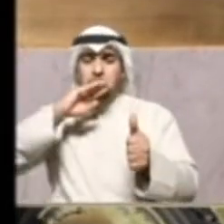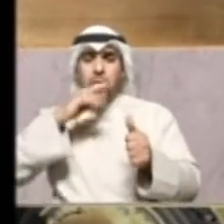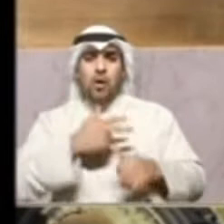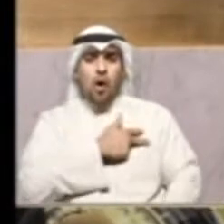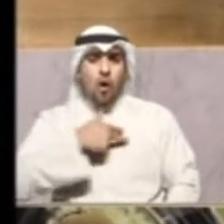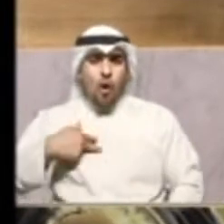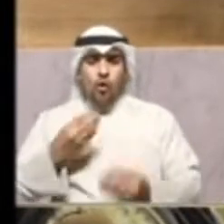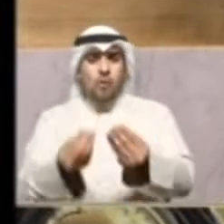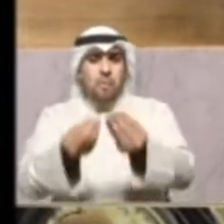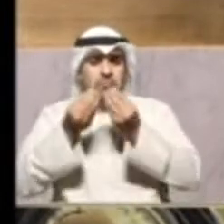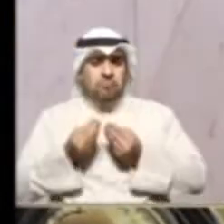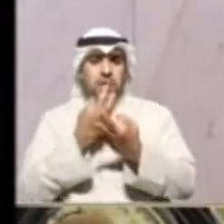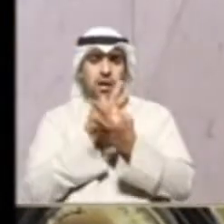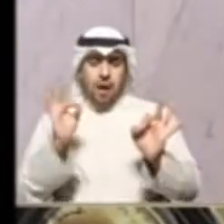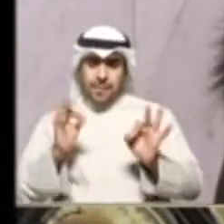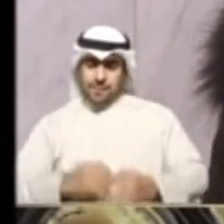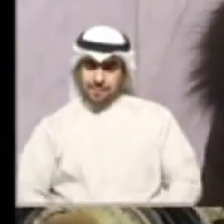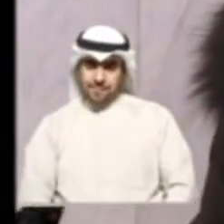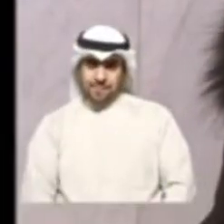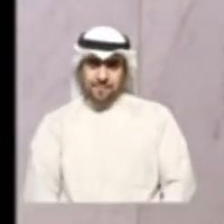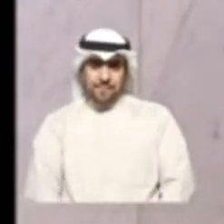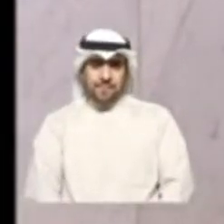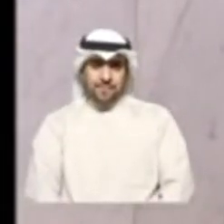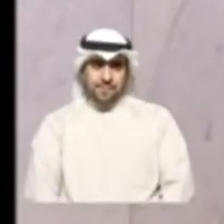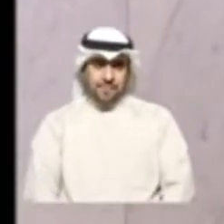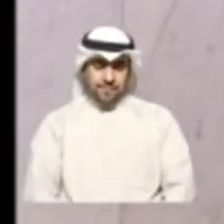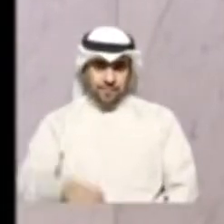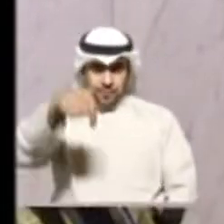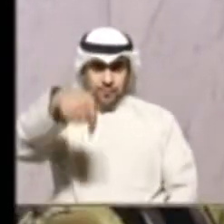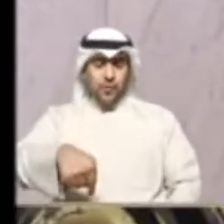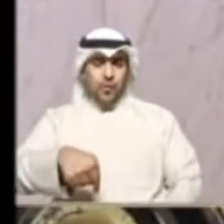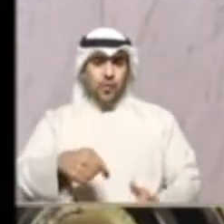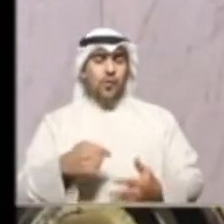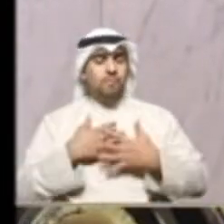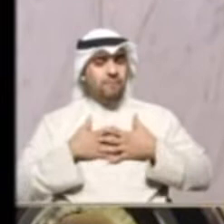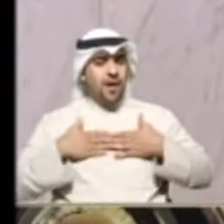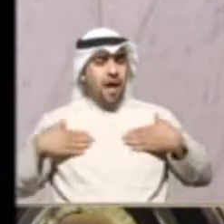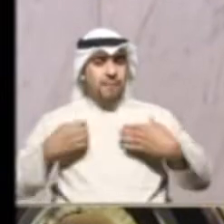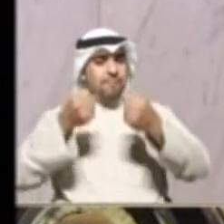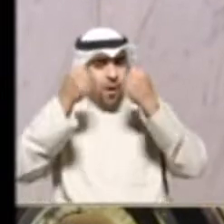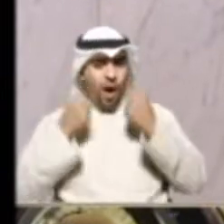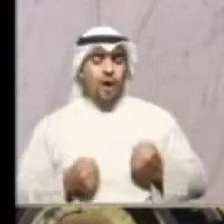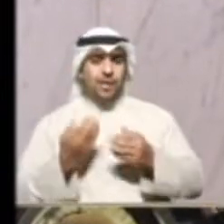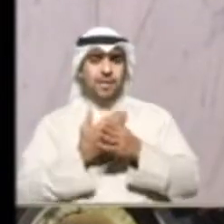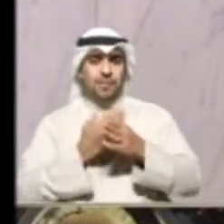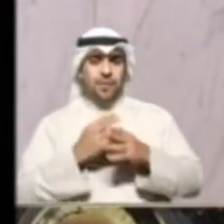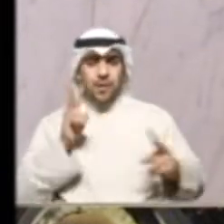أهالينا وروسنا وروس الكويت كاملة. اليوم جدا سعيدة بمقابلة الشيخ صباح